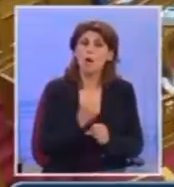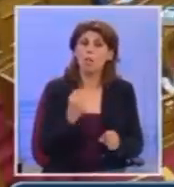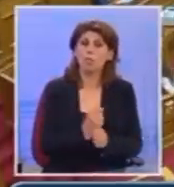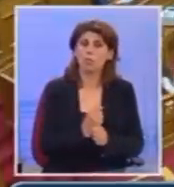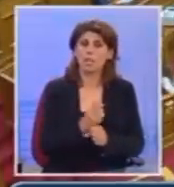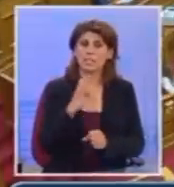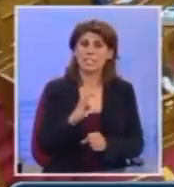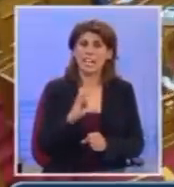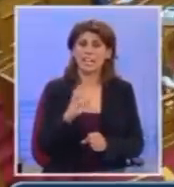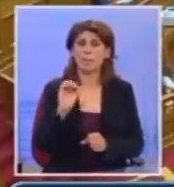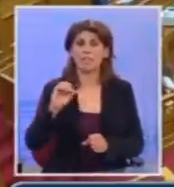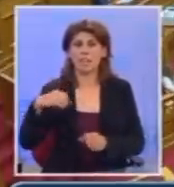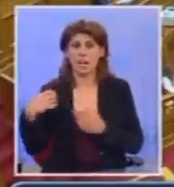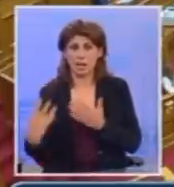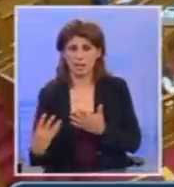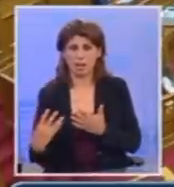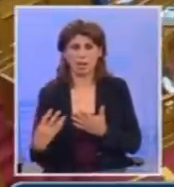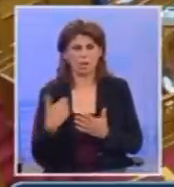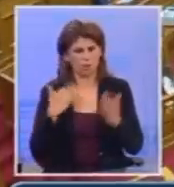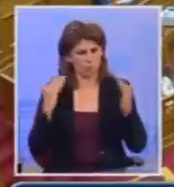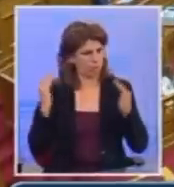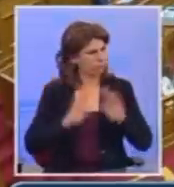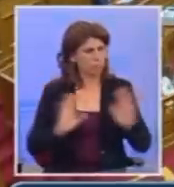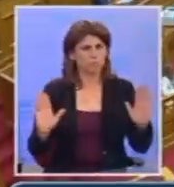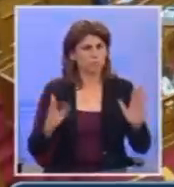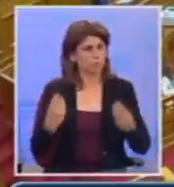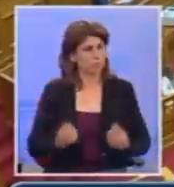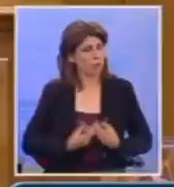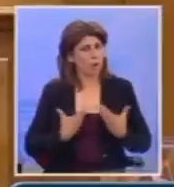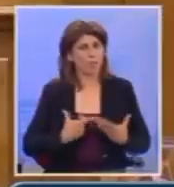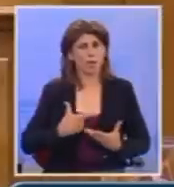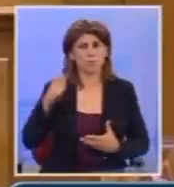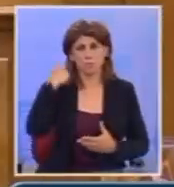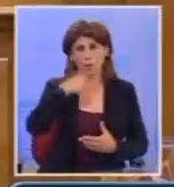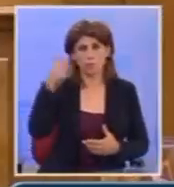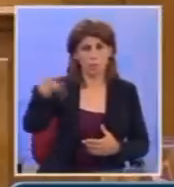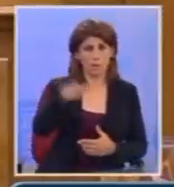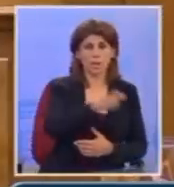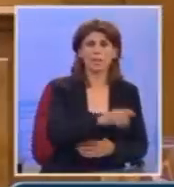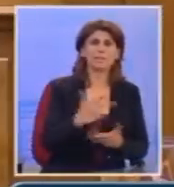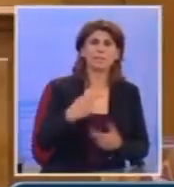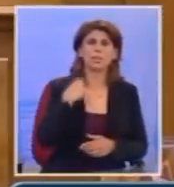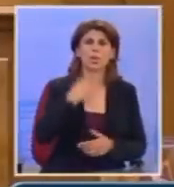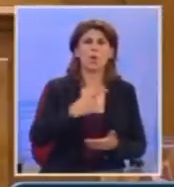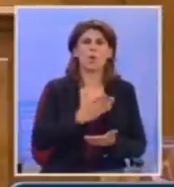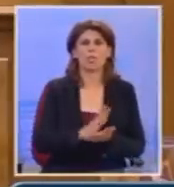και παραλαμβάνω το λέω χωρίς να αμφισβητώ καλές προθέσεις κανενός προσωπικά, είναι ρόλος